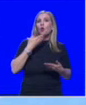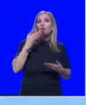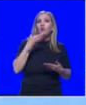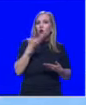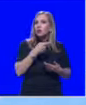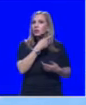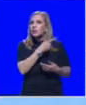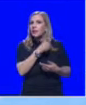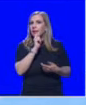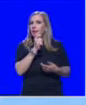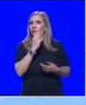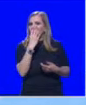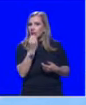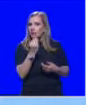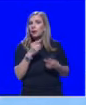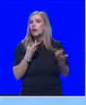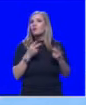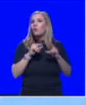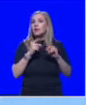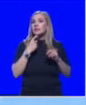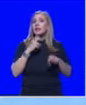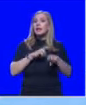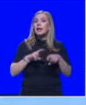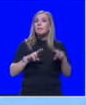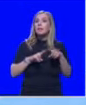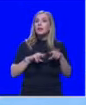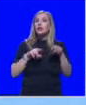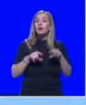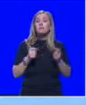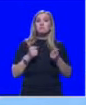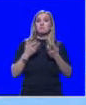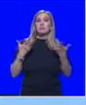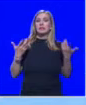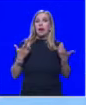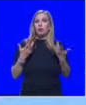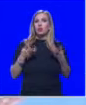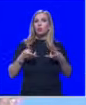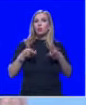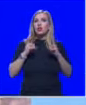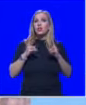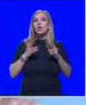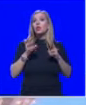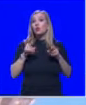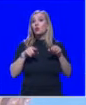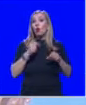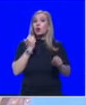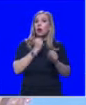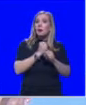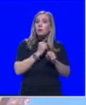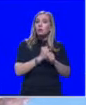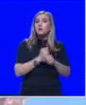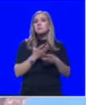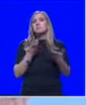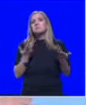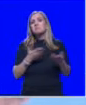говорившия какво каза за Делян Пеевски. Нали, той каза, че това е странно решение, но то работи. Сега не знам доколко